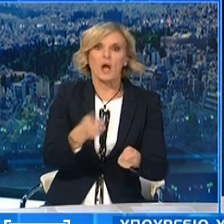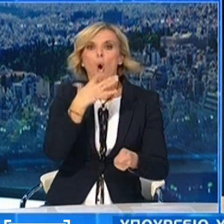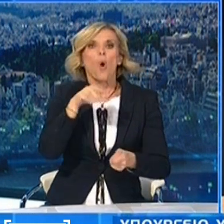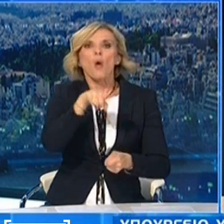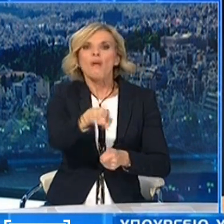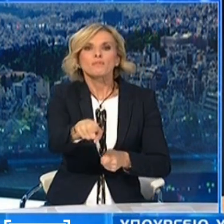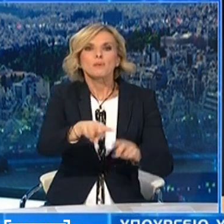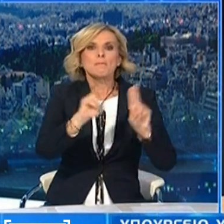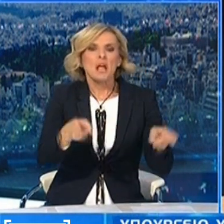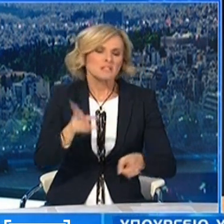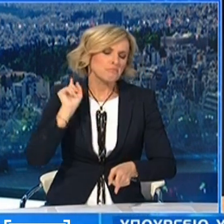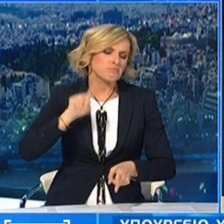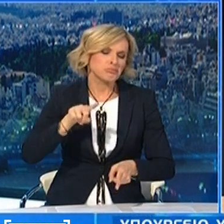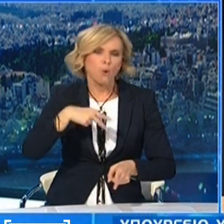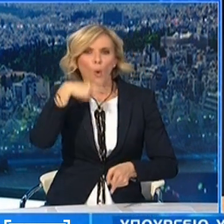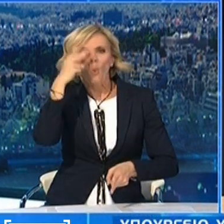5.712 συνολικά ημερών.